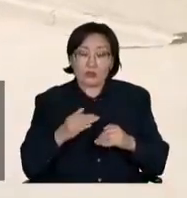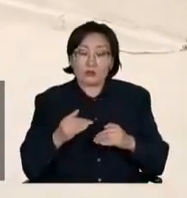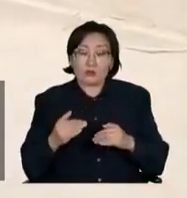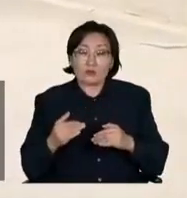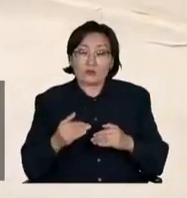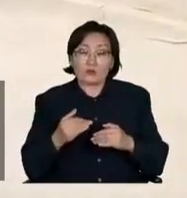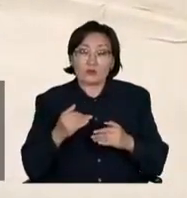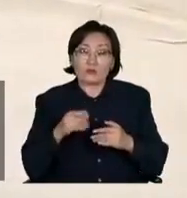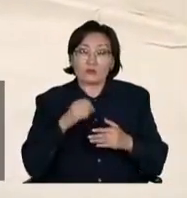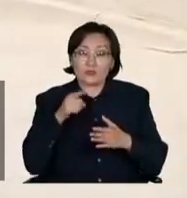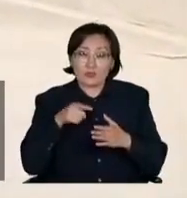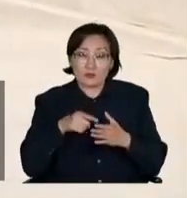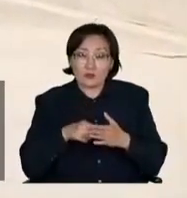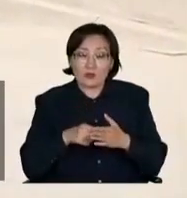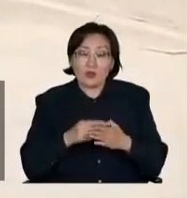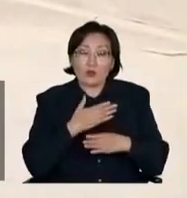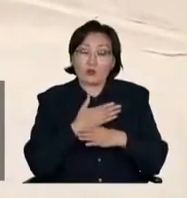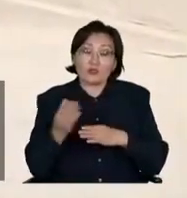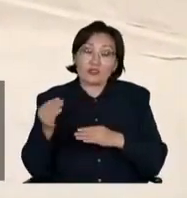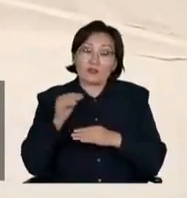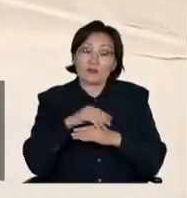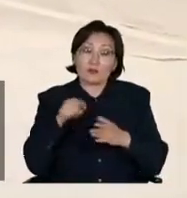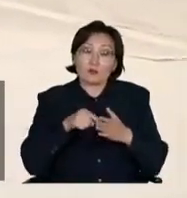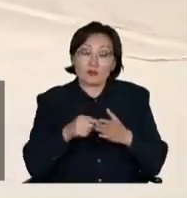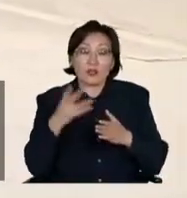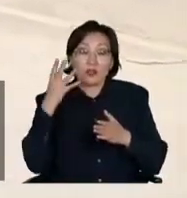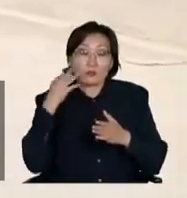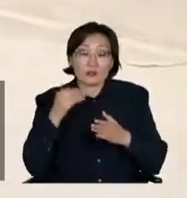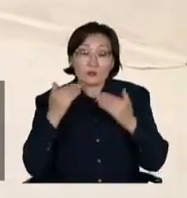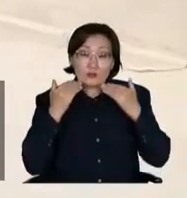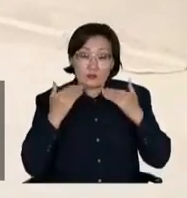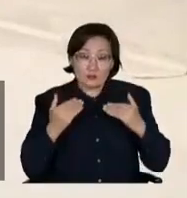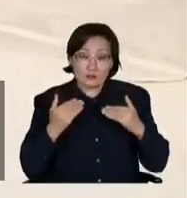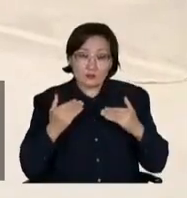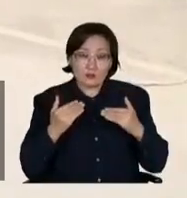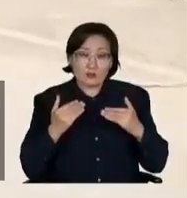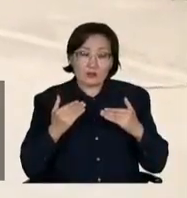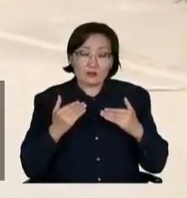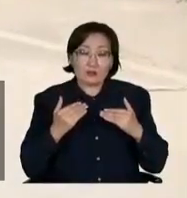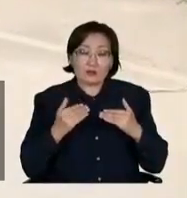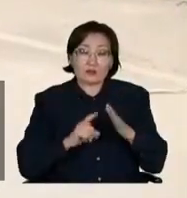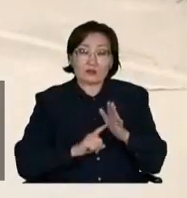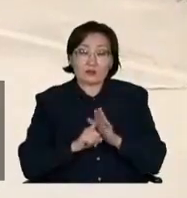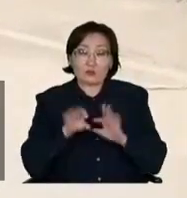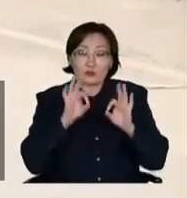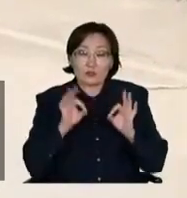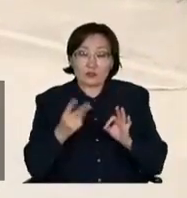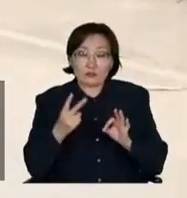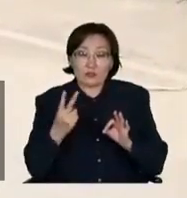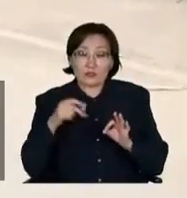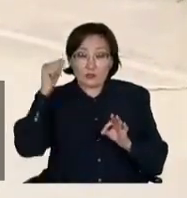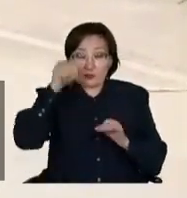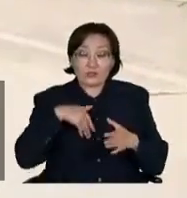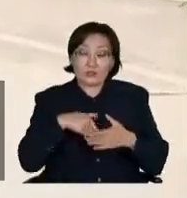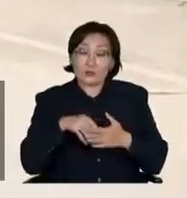накопленные вопросы еще после присоединения к Алматы. И вот мы последние, получается, начиная вот с осени 22 года, интенсивно